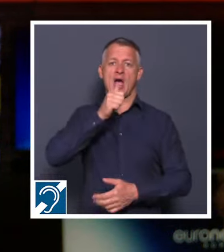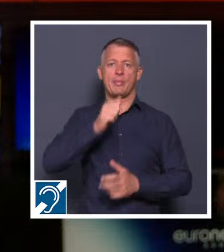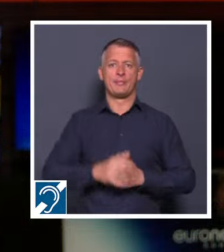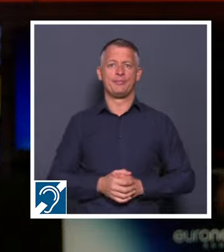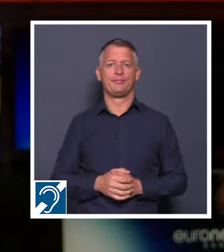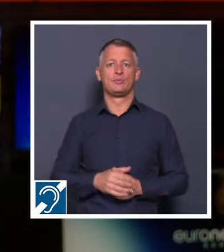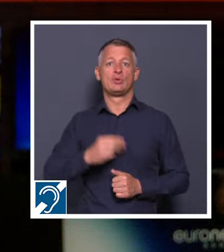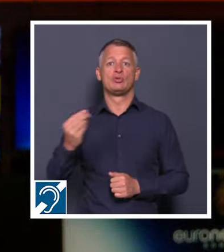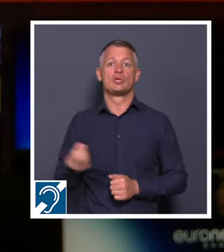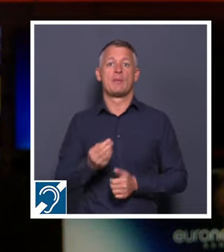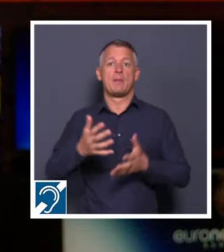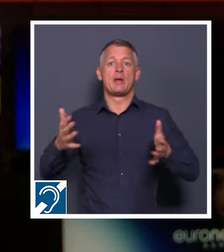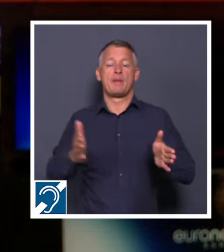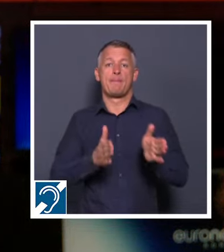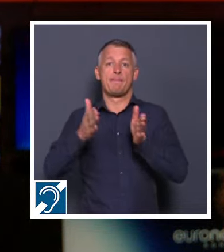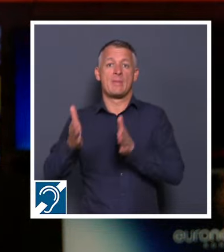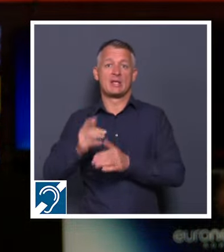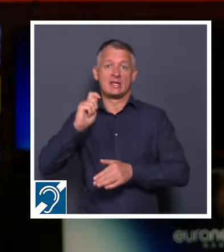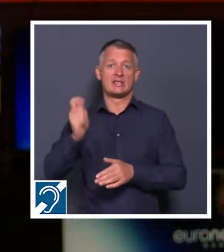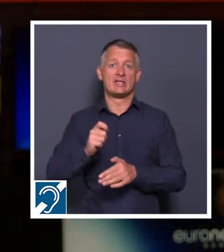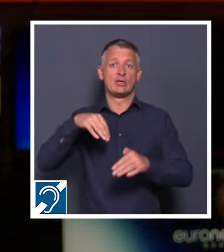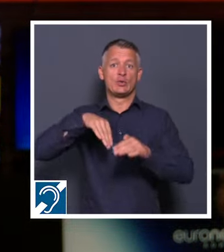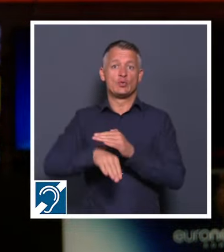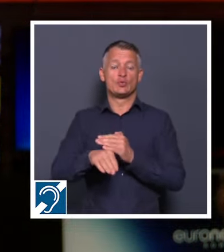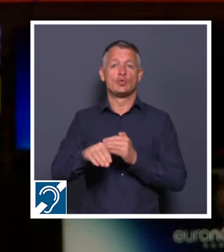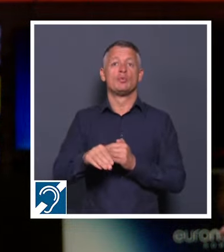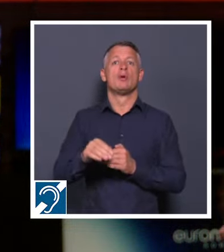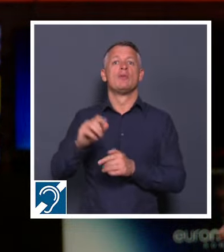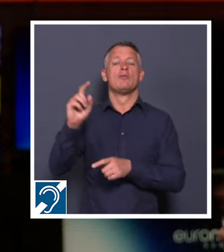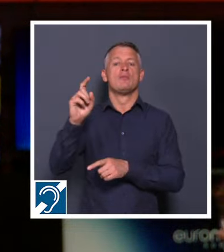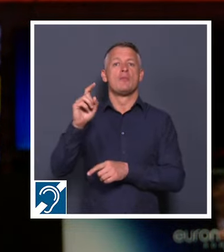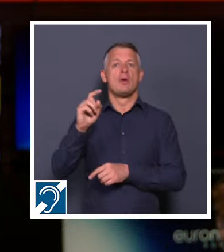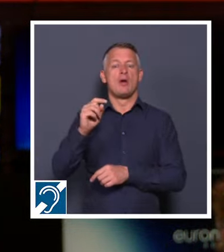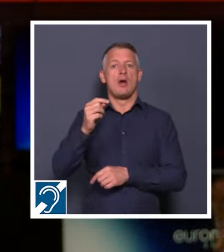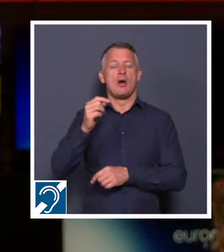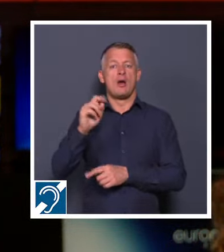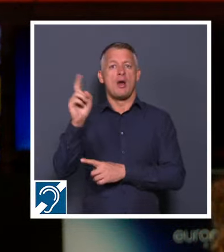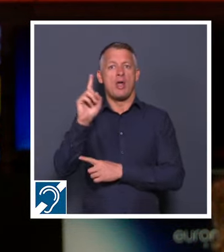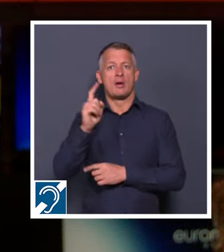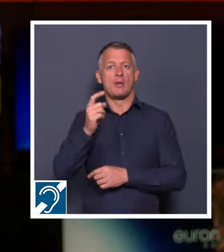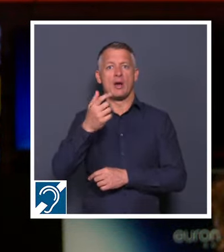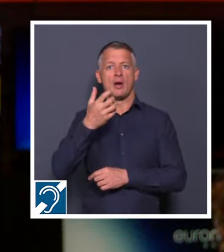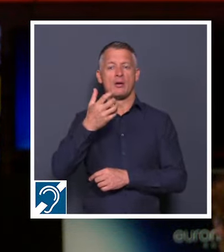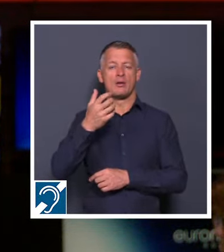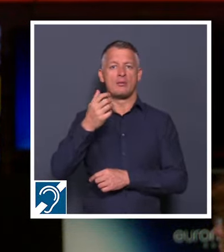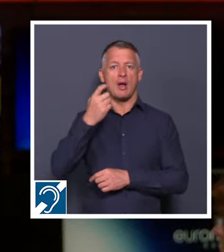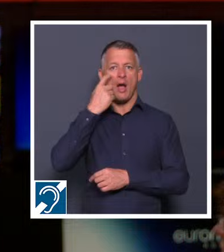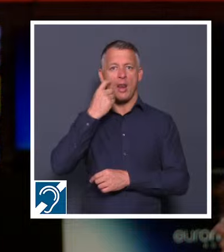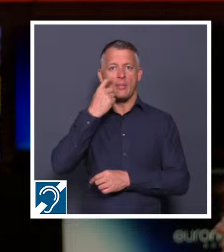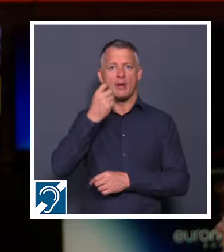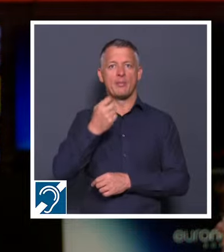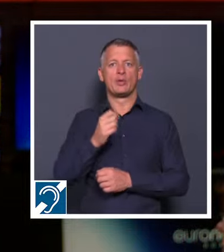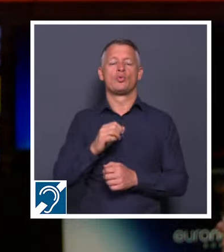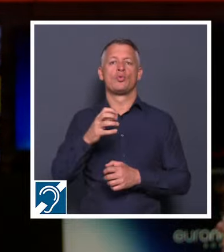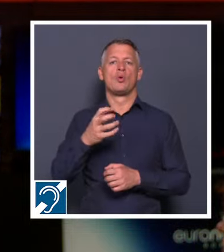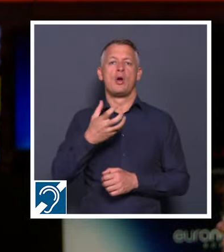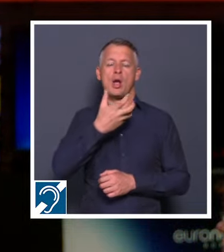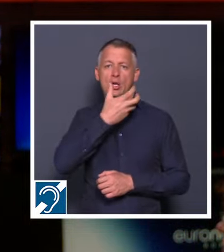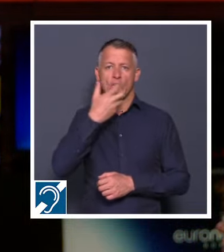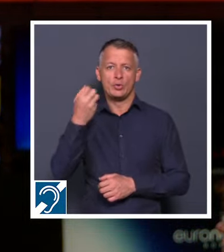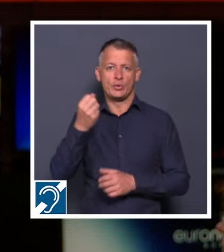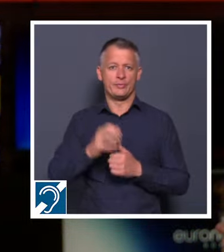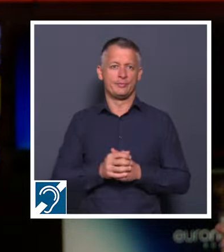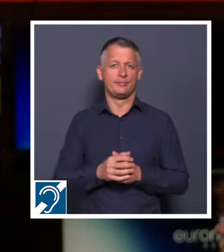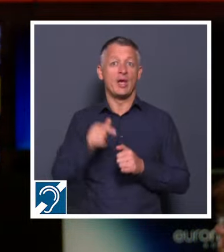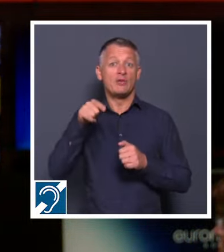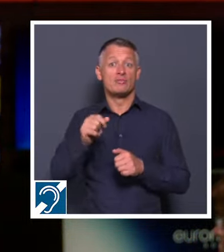Cea mai mare parte a țării se află așadar astăzi sub cod galben de caniculă, iar pentru câteva județe din vest este chiar cod portocaliu. Aici